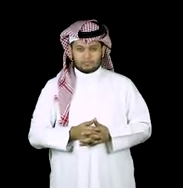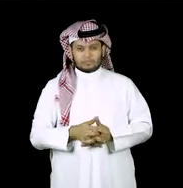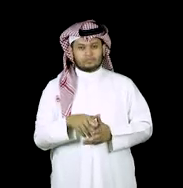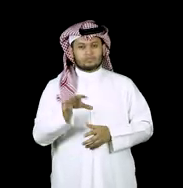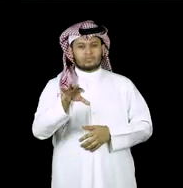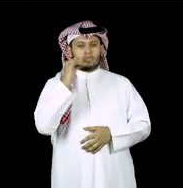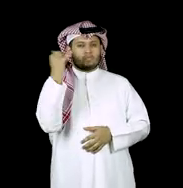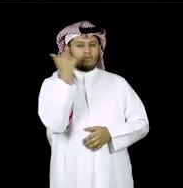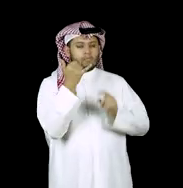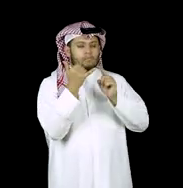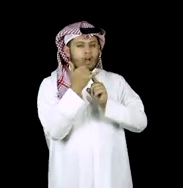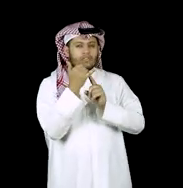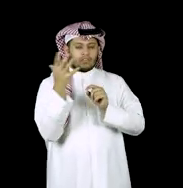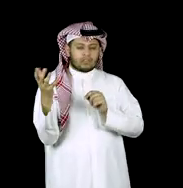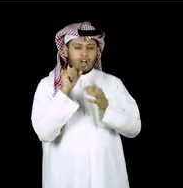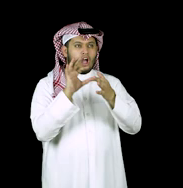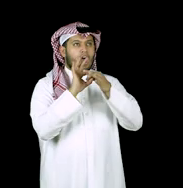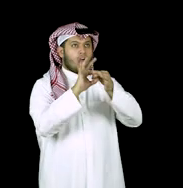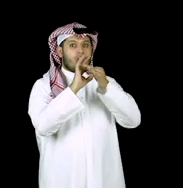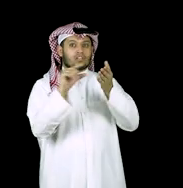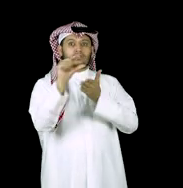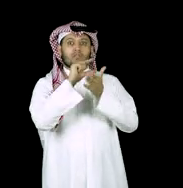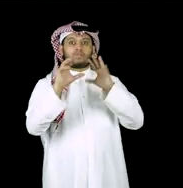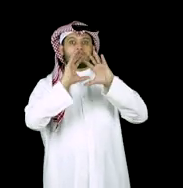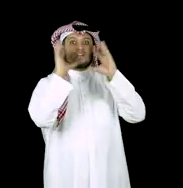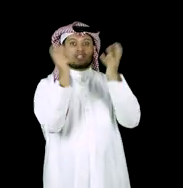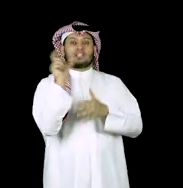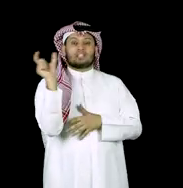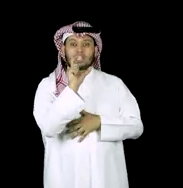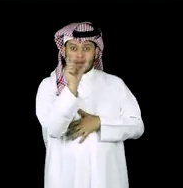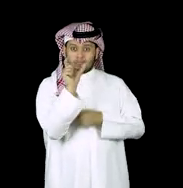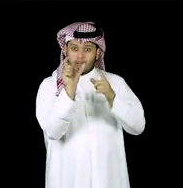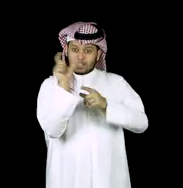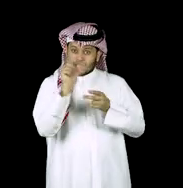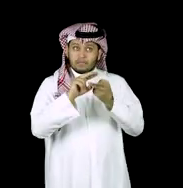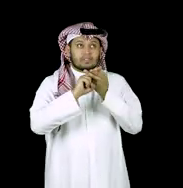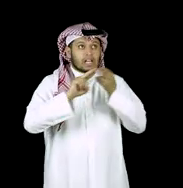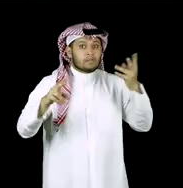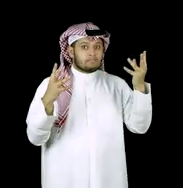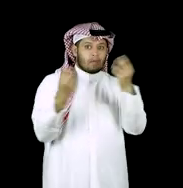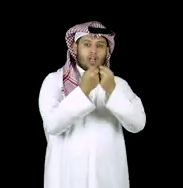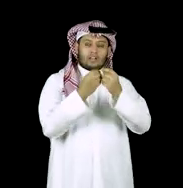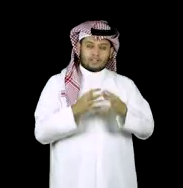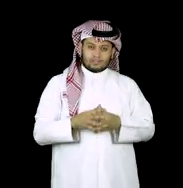أهم أدوات العلاقات الدولية في الإسلام وقت السلم: